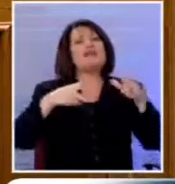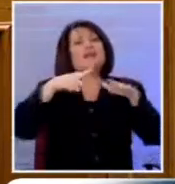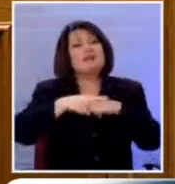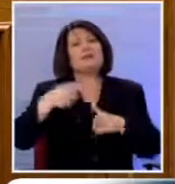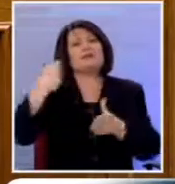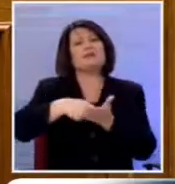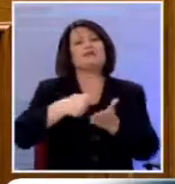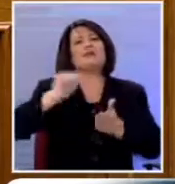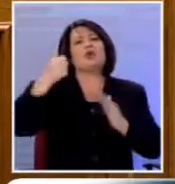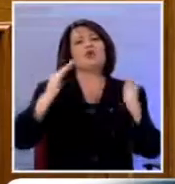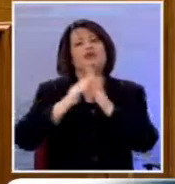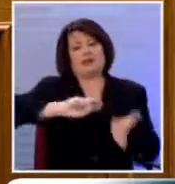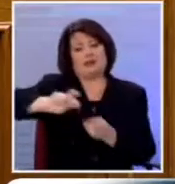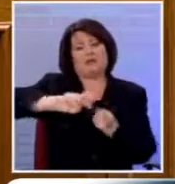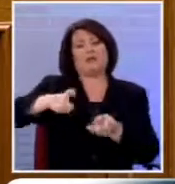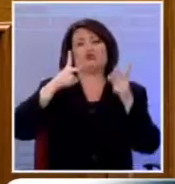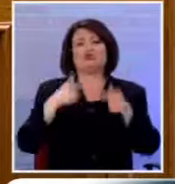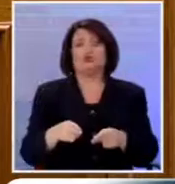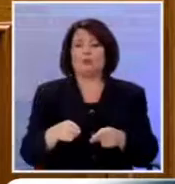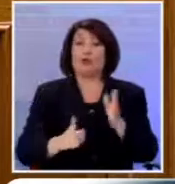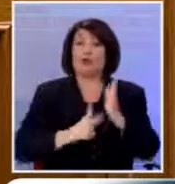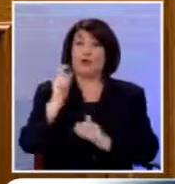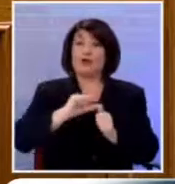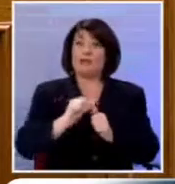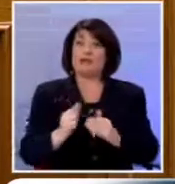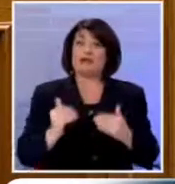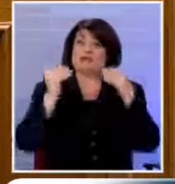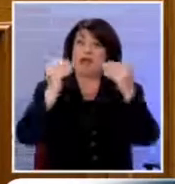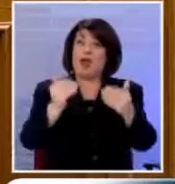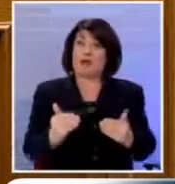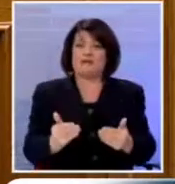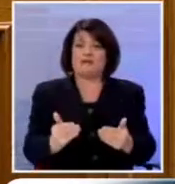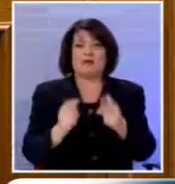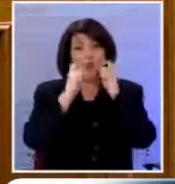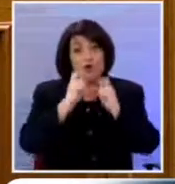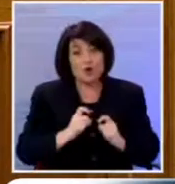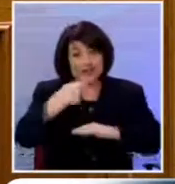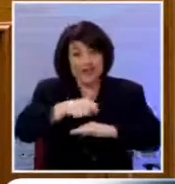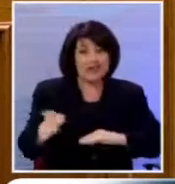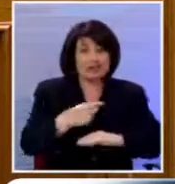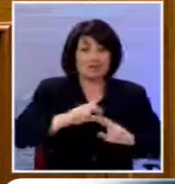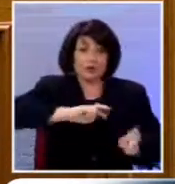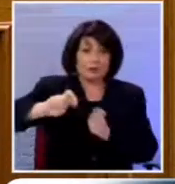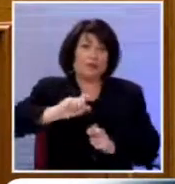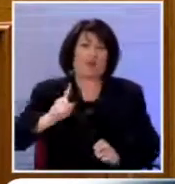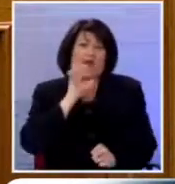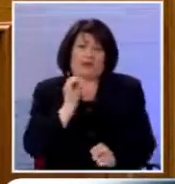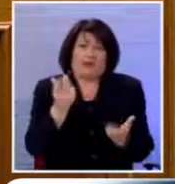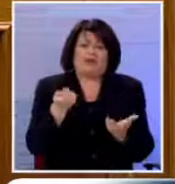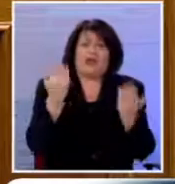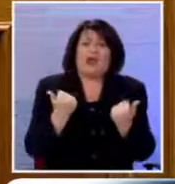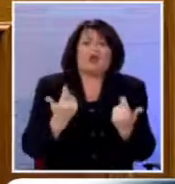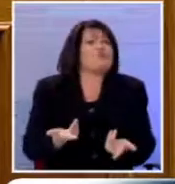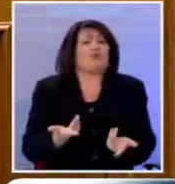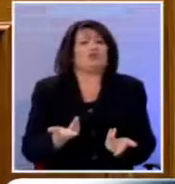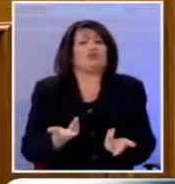και πρώτης κατοικίας, να υπάρξει 12-μηνη αναστολή διώξεων και αναγκαστικών μέτρων σε οφειλέτες με μηδενικό εισόδημα και να